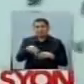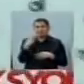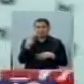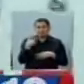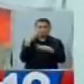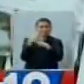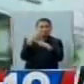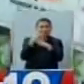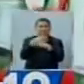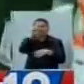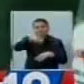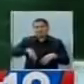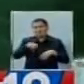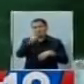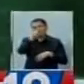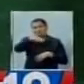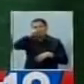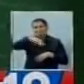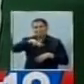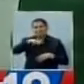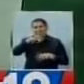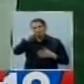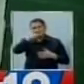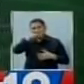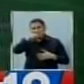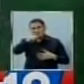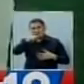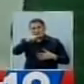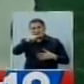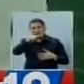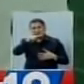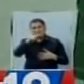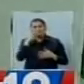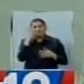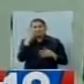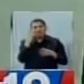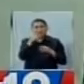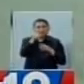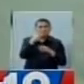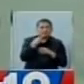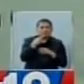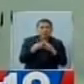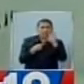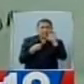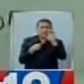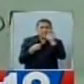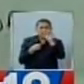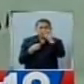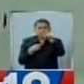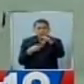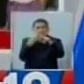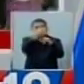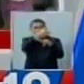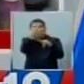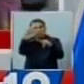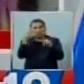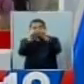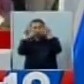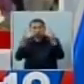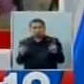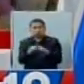ko to, ha? Ayan. Eto, ito, ayan. Ang mga EAPP staff ay siyang kukuha ng mga balota sa nakatalagang presinto ng bawat